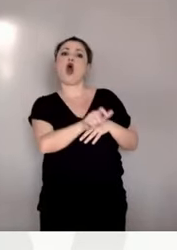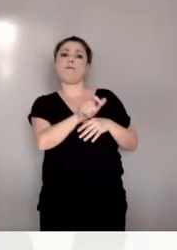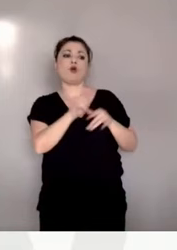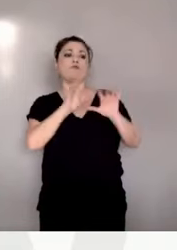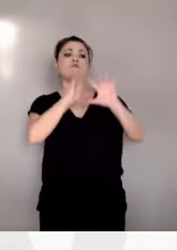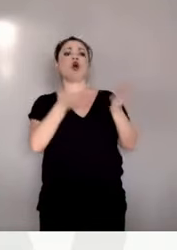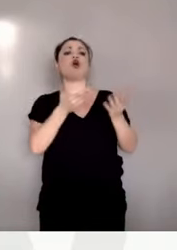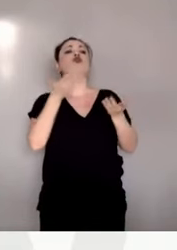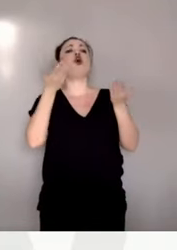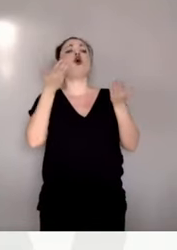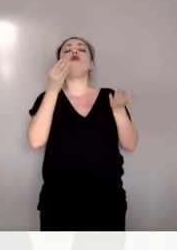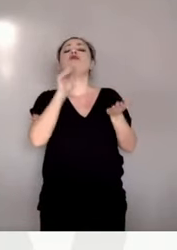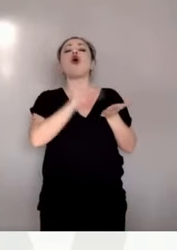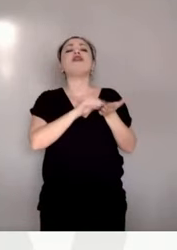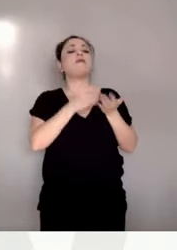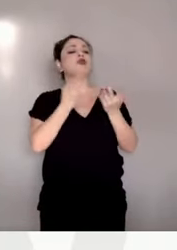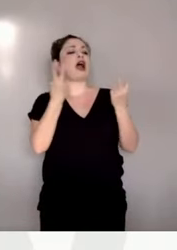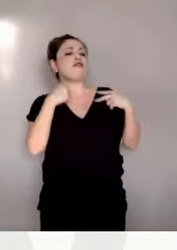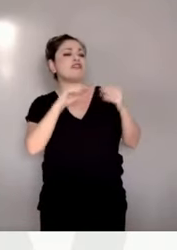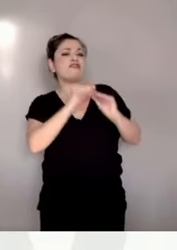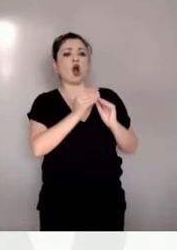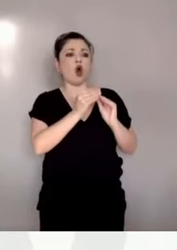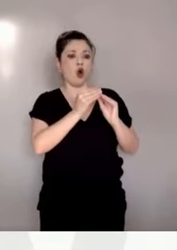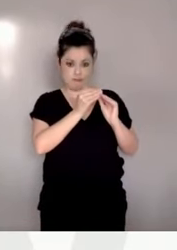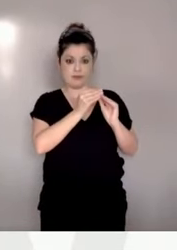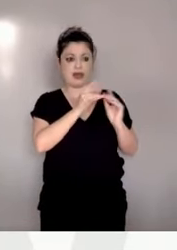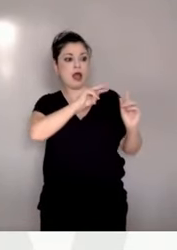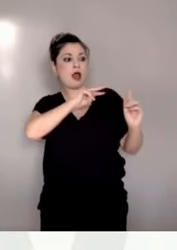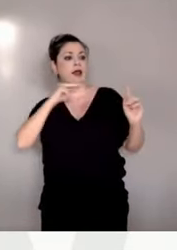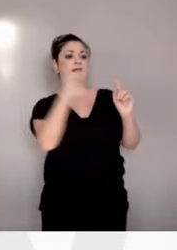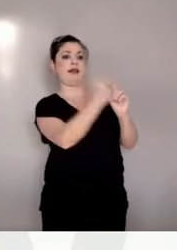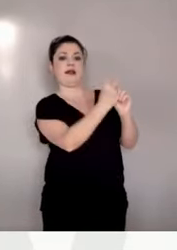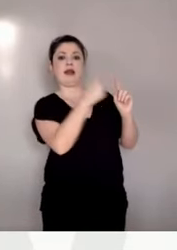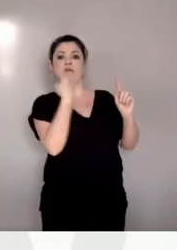contemporaneità ed essere presente a se stesso.